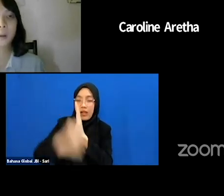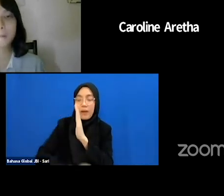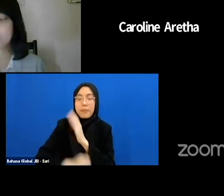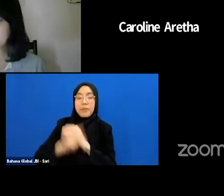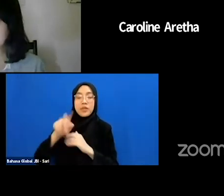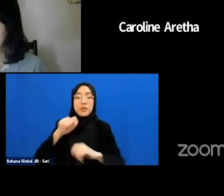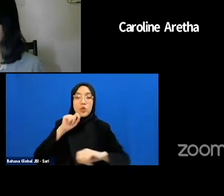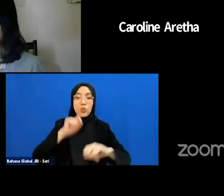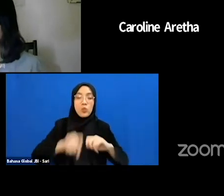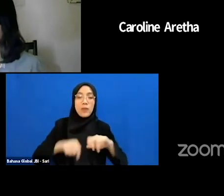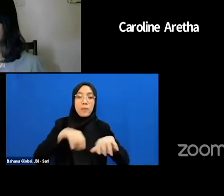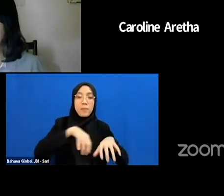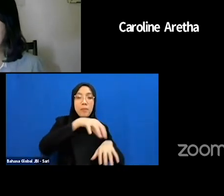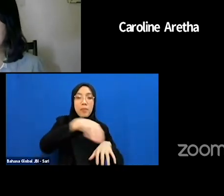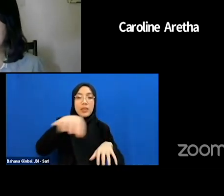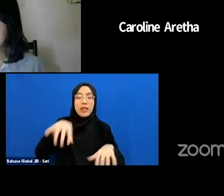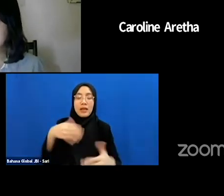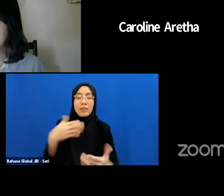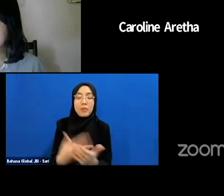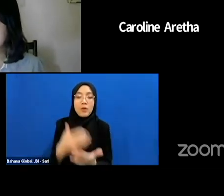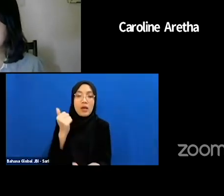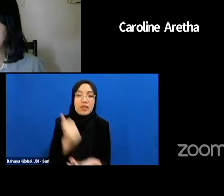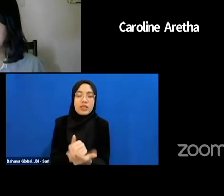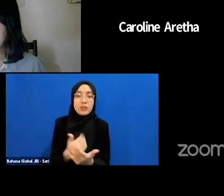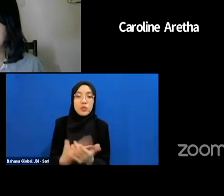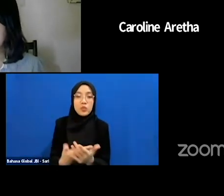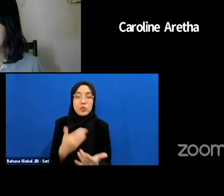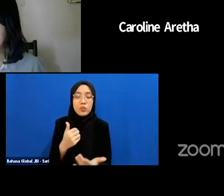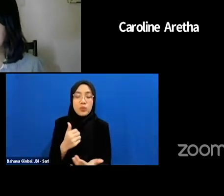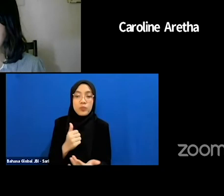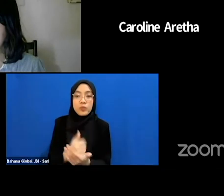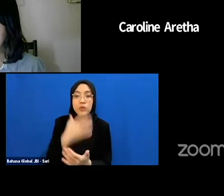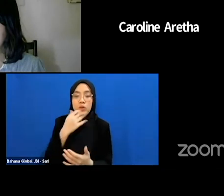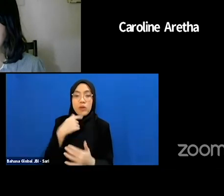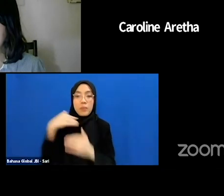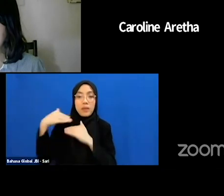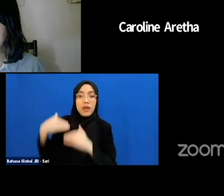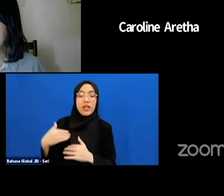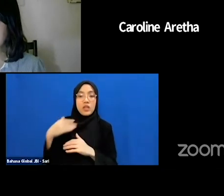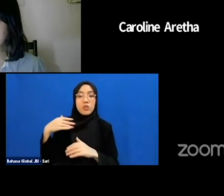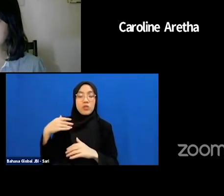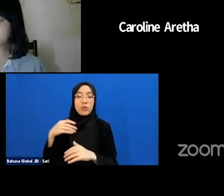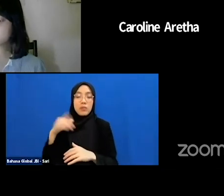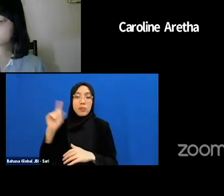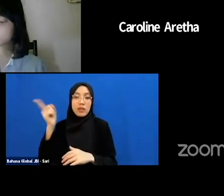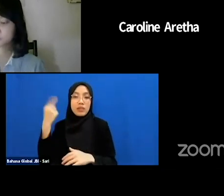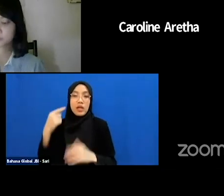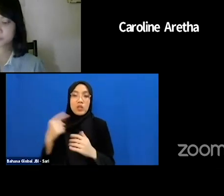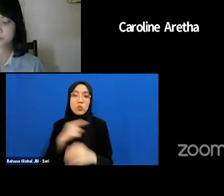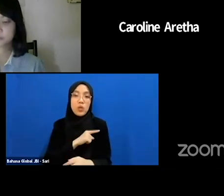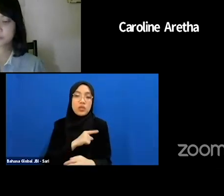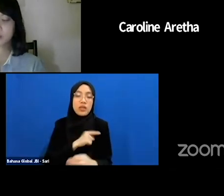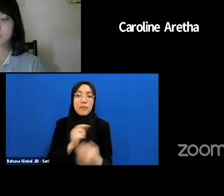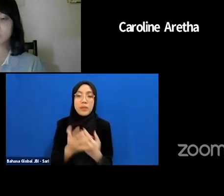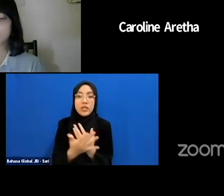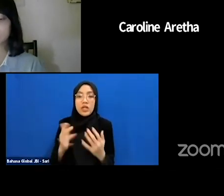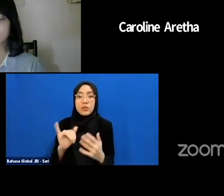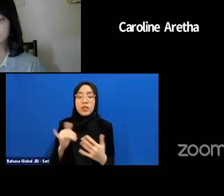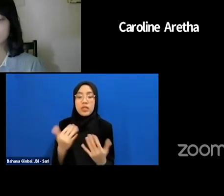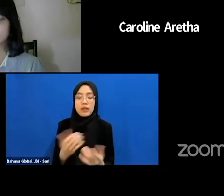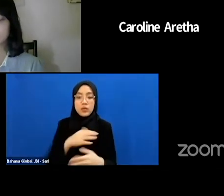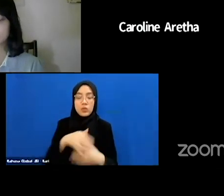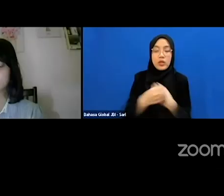untuk dibuat pemetaan konkret terkait dengan peran dan tanggungjawab dari pemerintah swasta dan masyarakat begitu dan